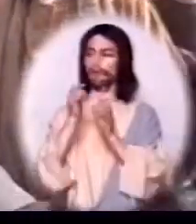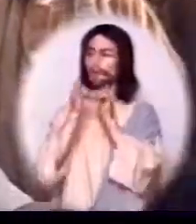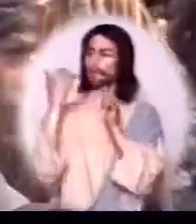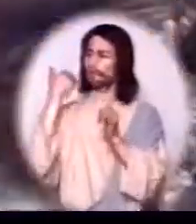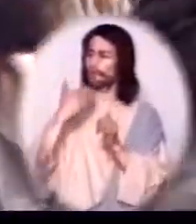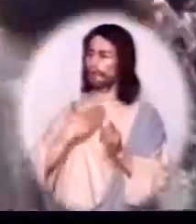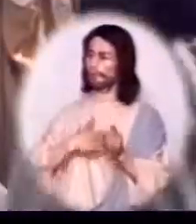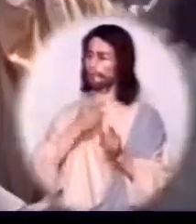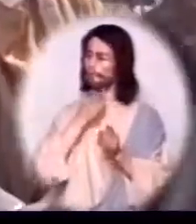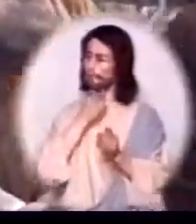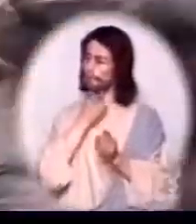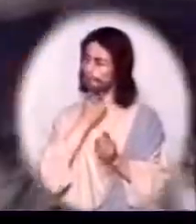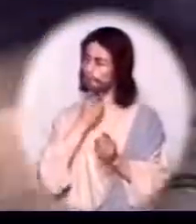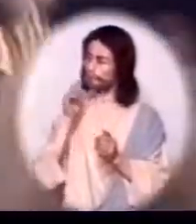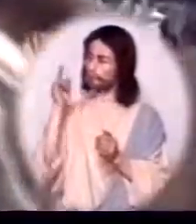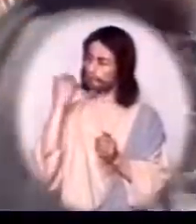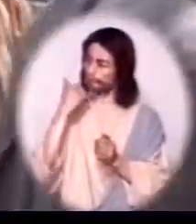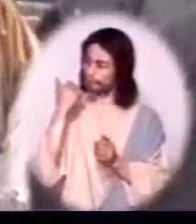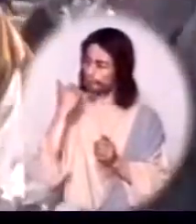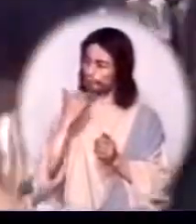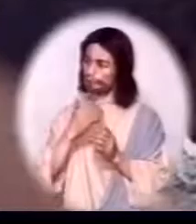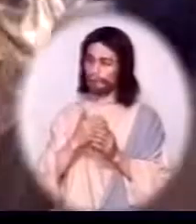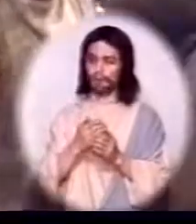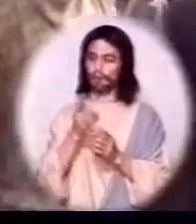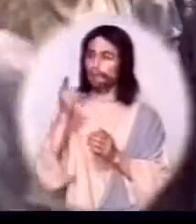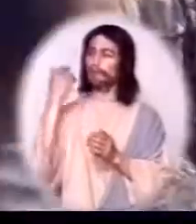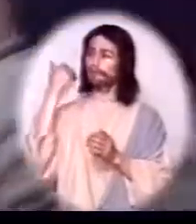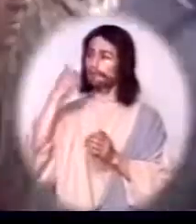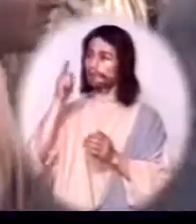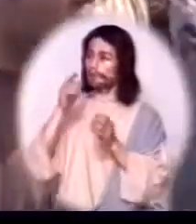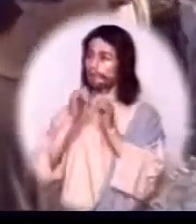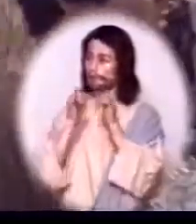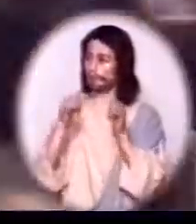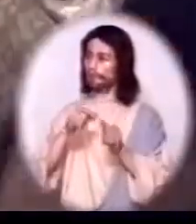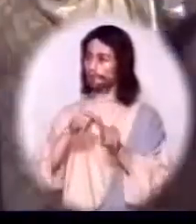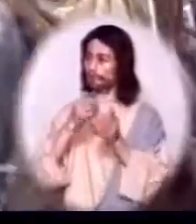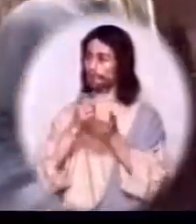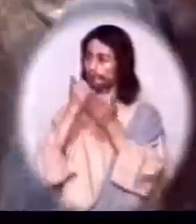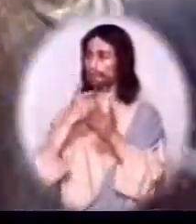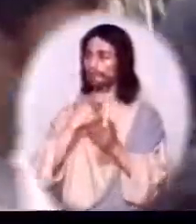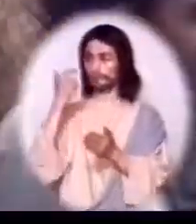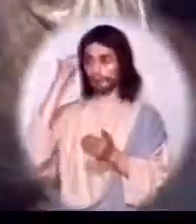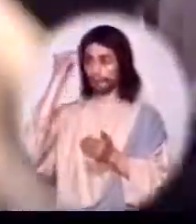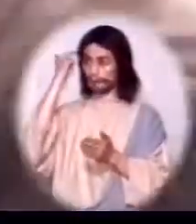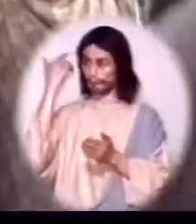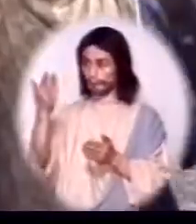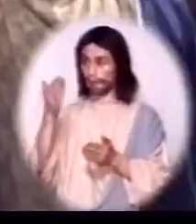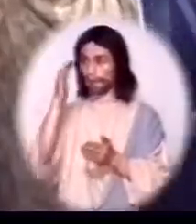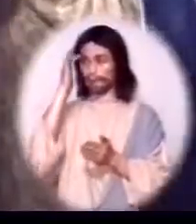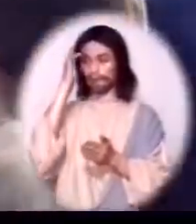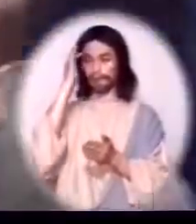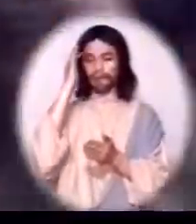저 사람이 누군지 알고 싶은데 그래. 당신은 그가 메시아라고 생각하시오?